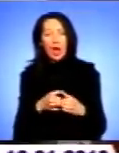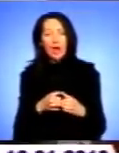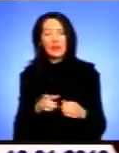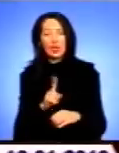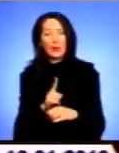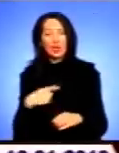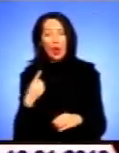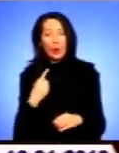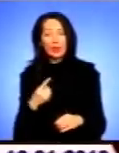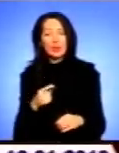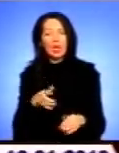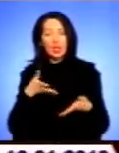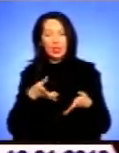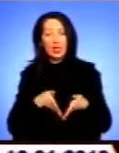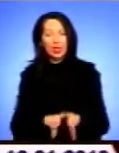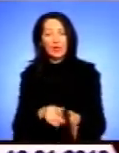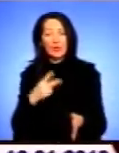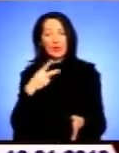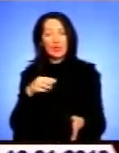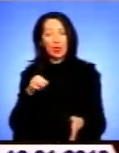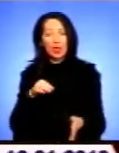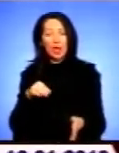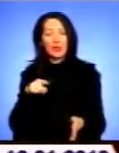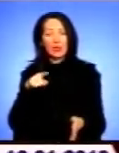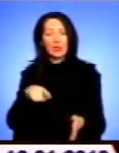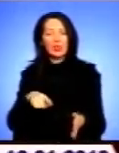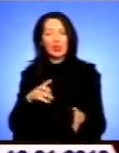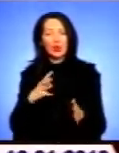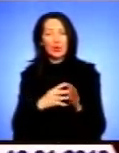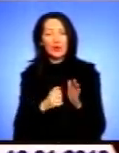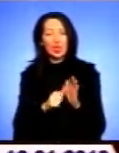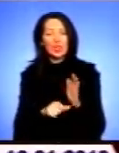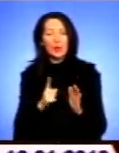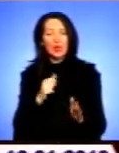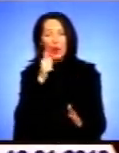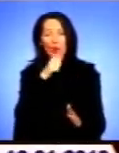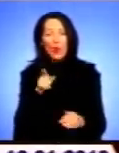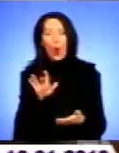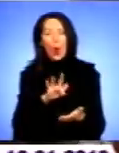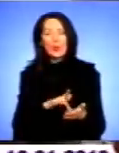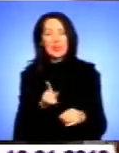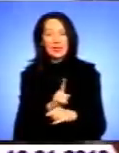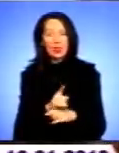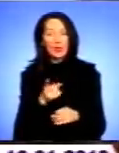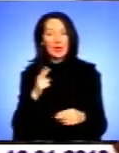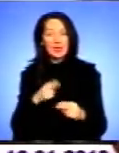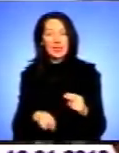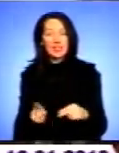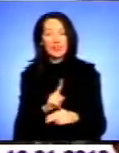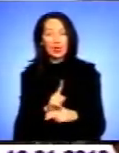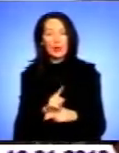області. Народився Анатолій Михайлович 20 травня 1961 року у місті Тернополі. Закінчив